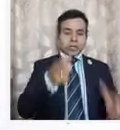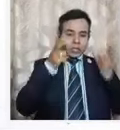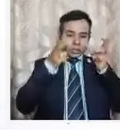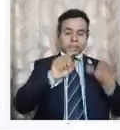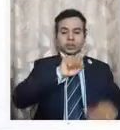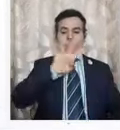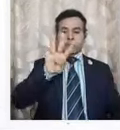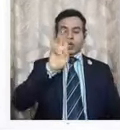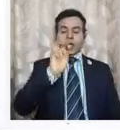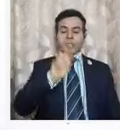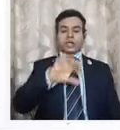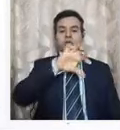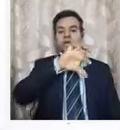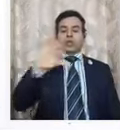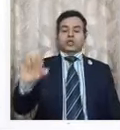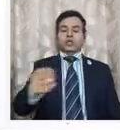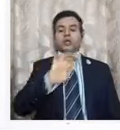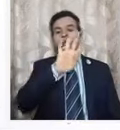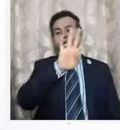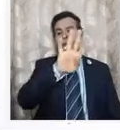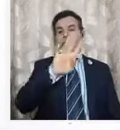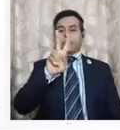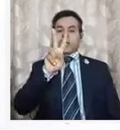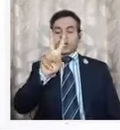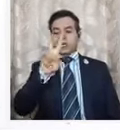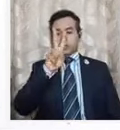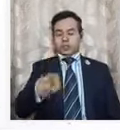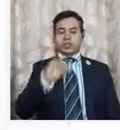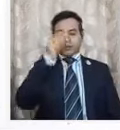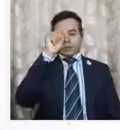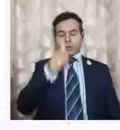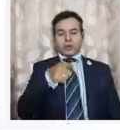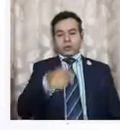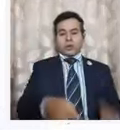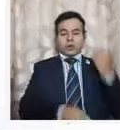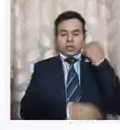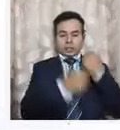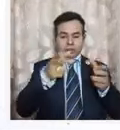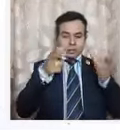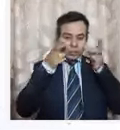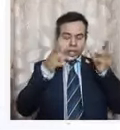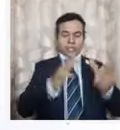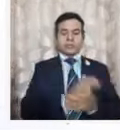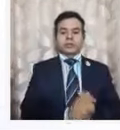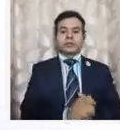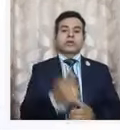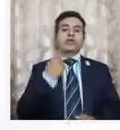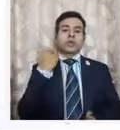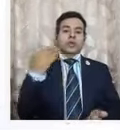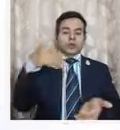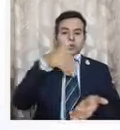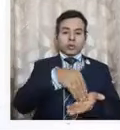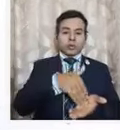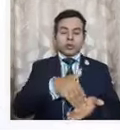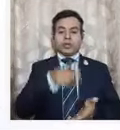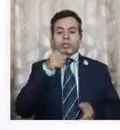পেয়েছেন 10,896 জন, বর্তমানে আইসোলেশনে আছেন 14,942 জন।